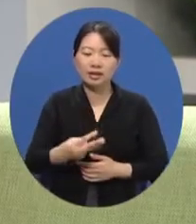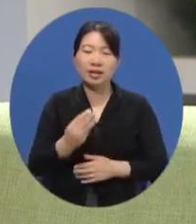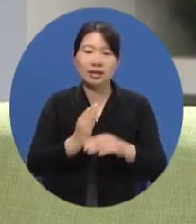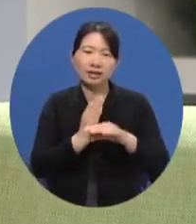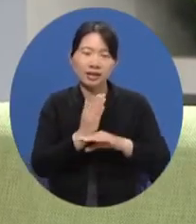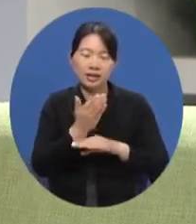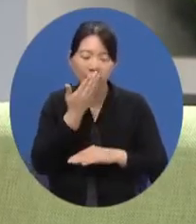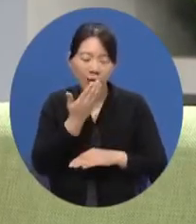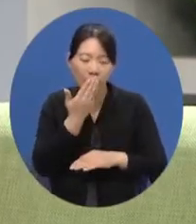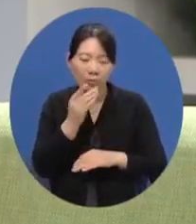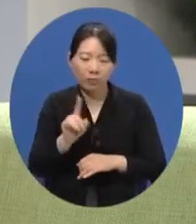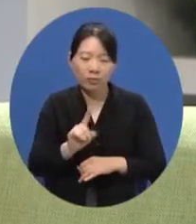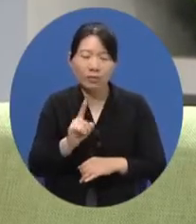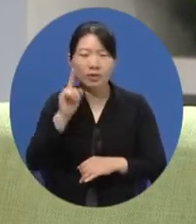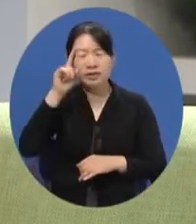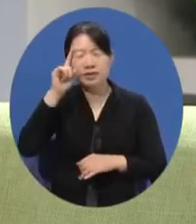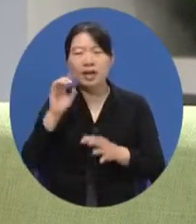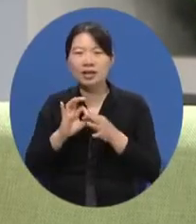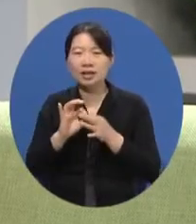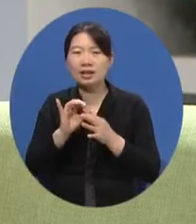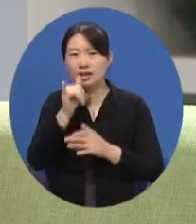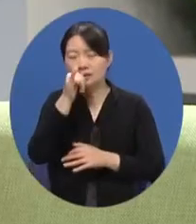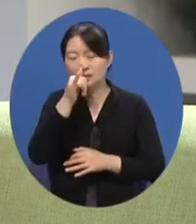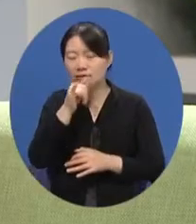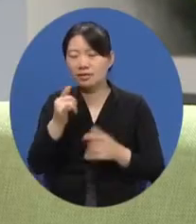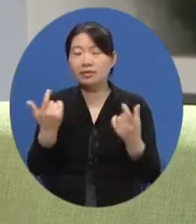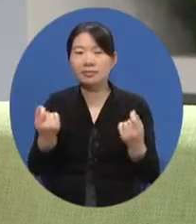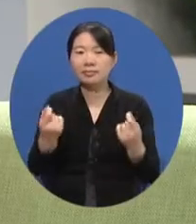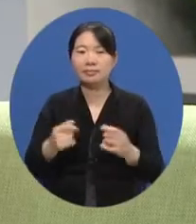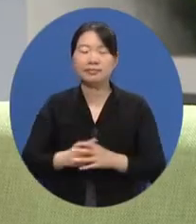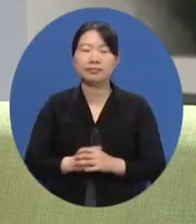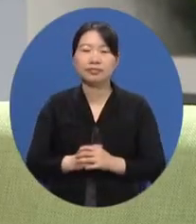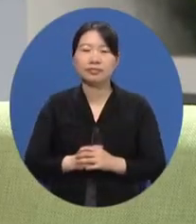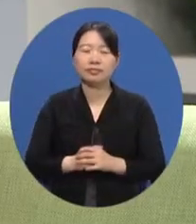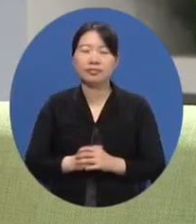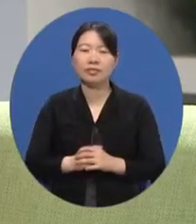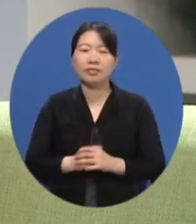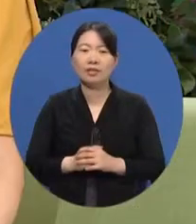지나친 식탐도 스트레스와 관련이 있는 게 아닌가. 라는 생각이 들죠. 오,